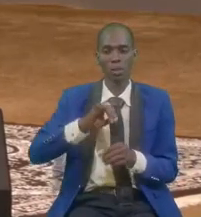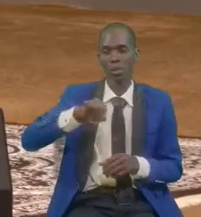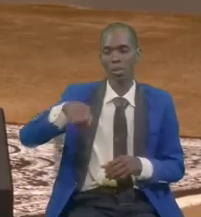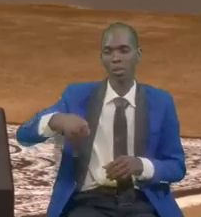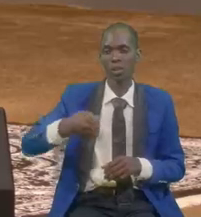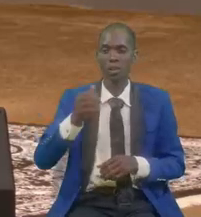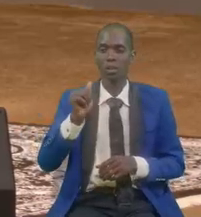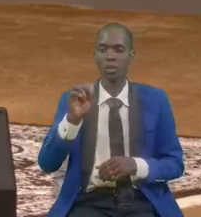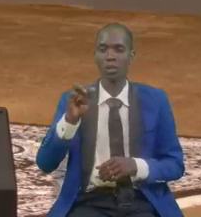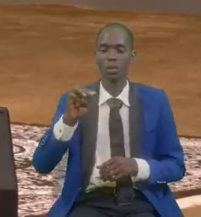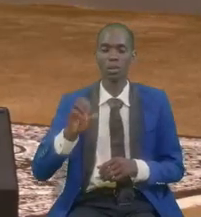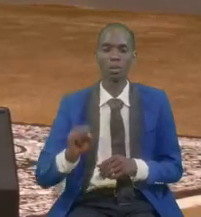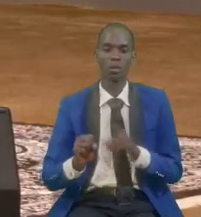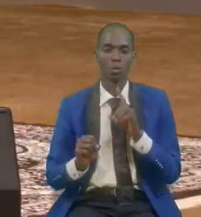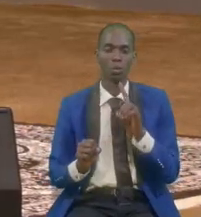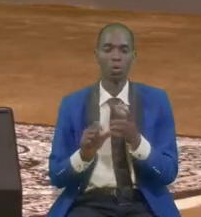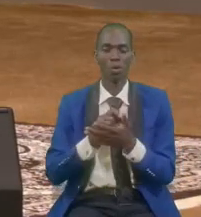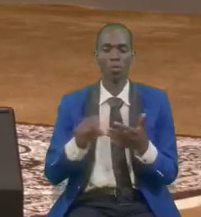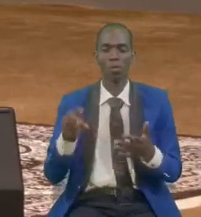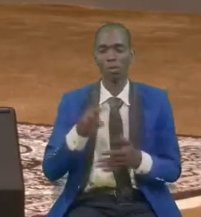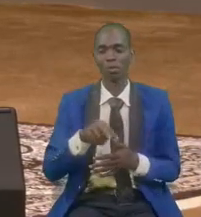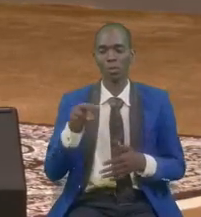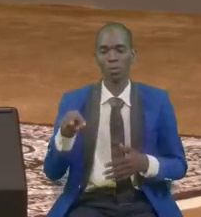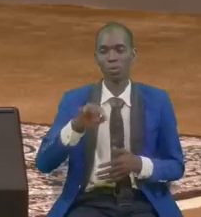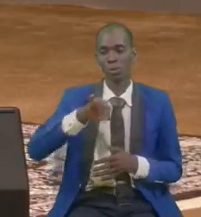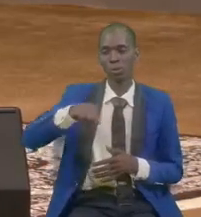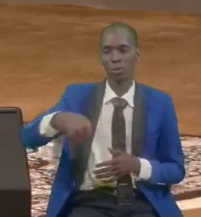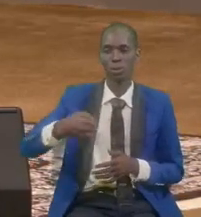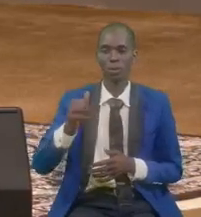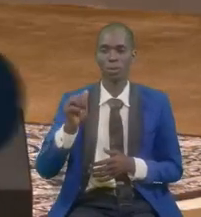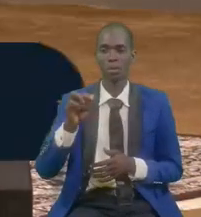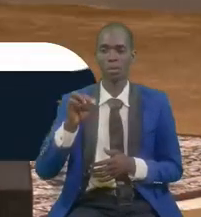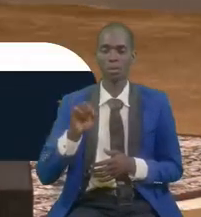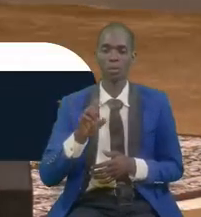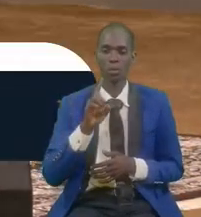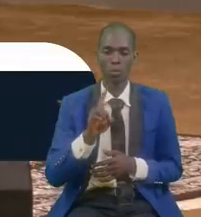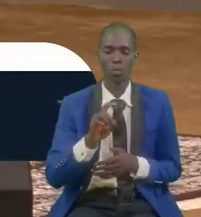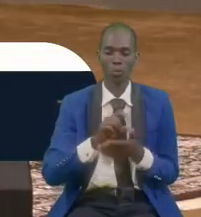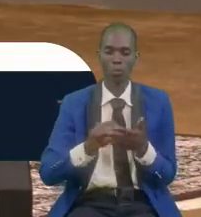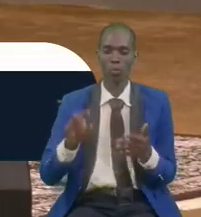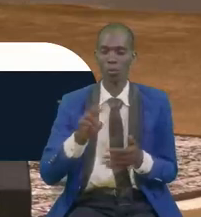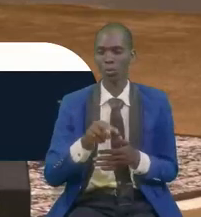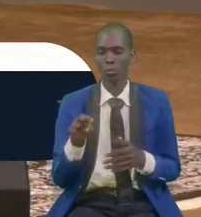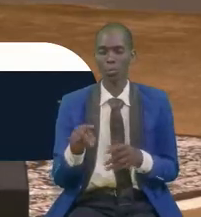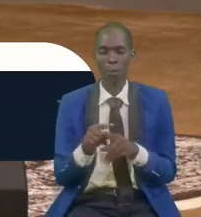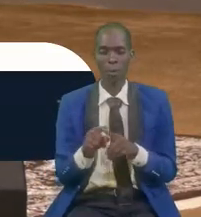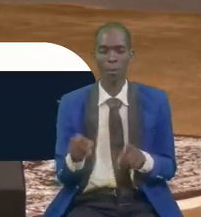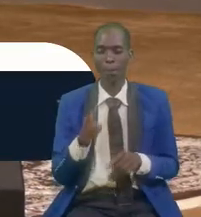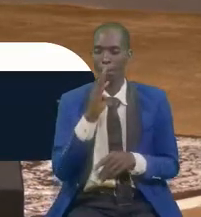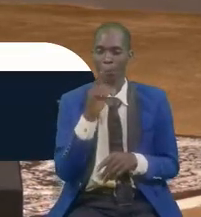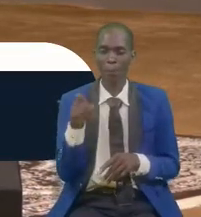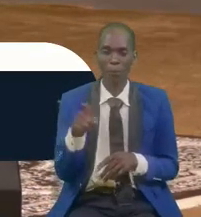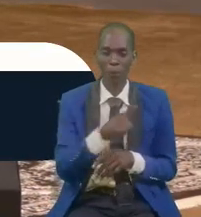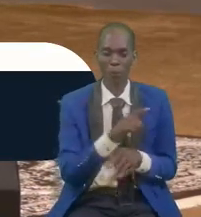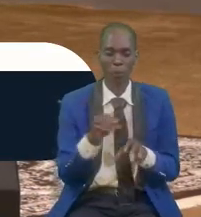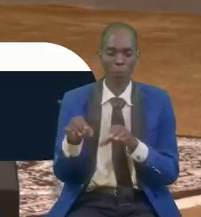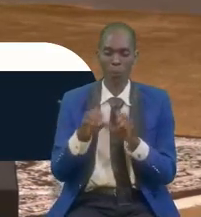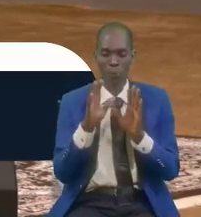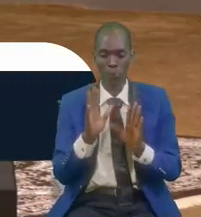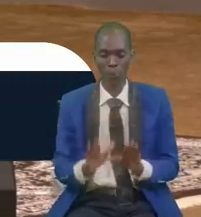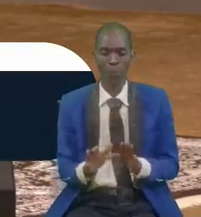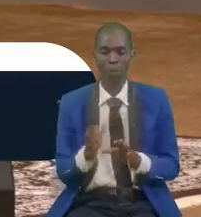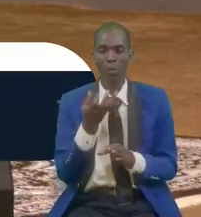Jacques 1, verset 22. Mettez en pratique la parole